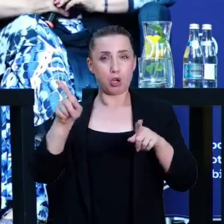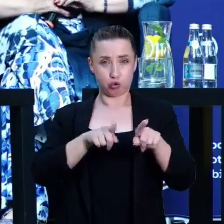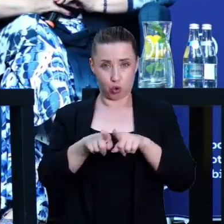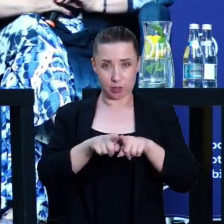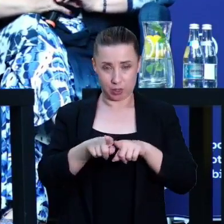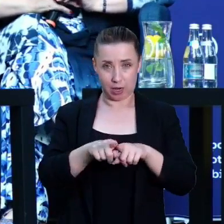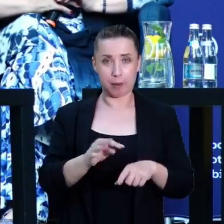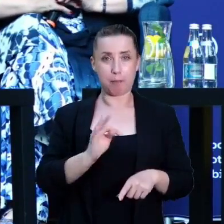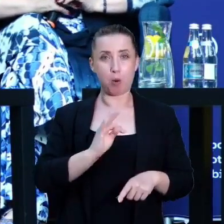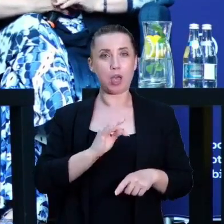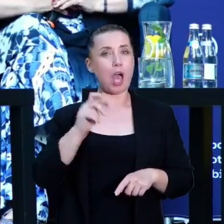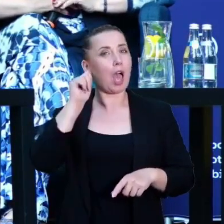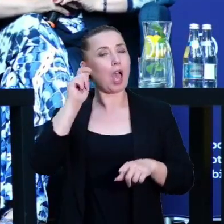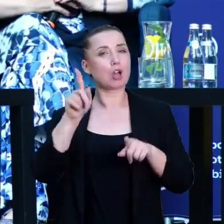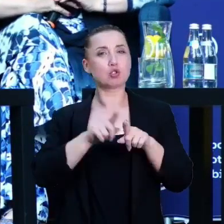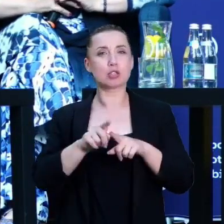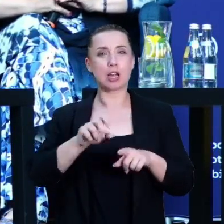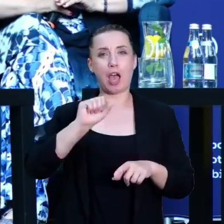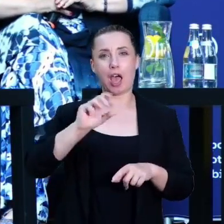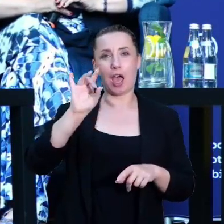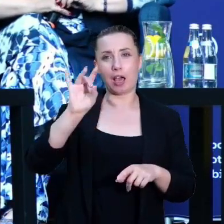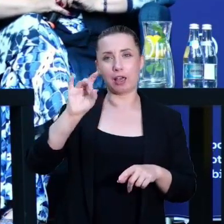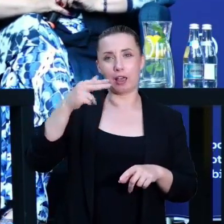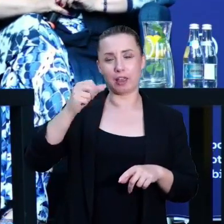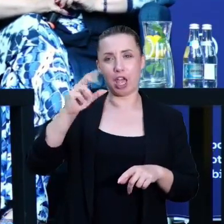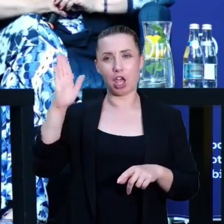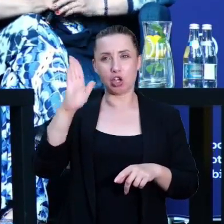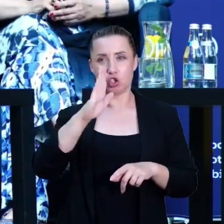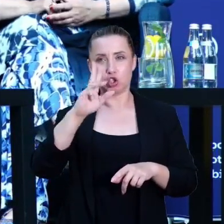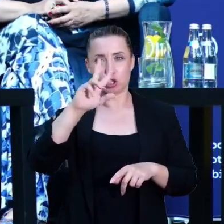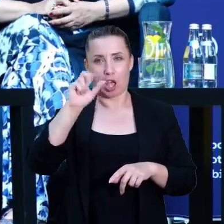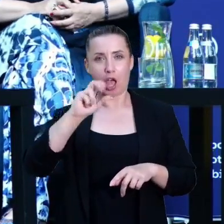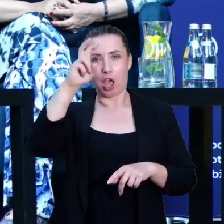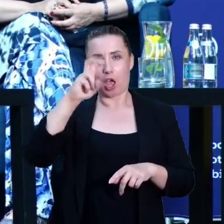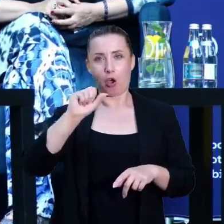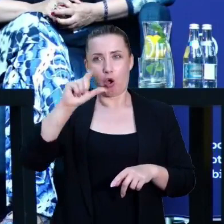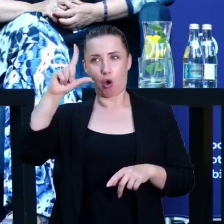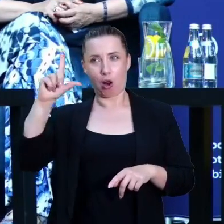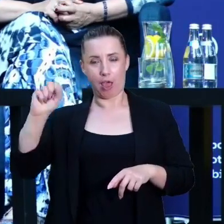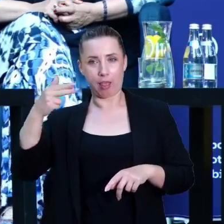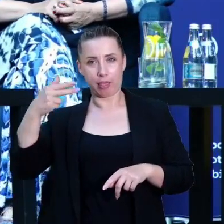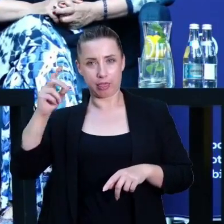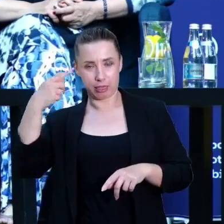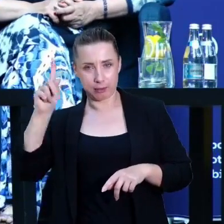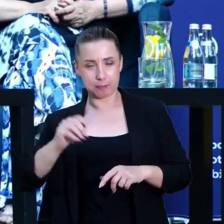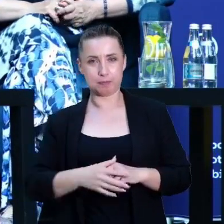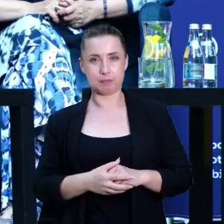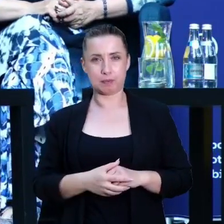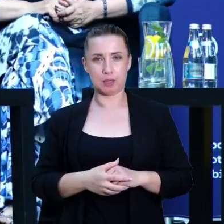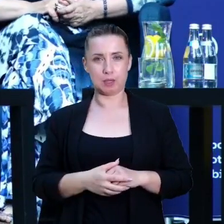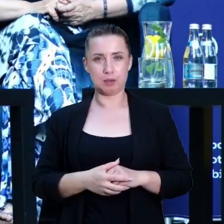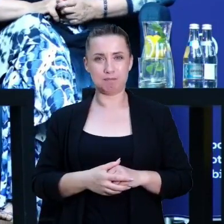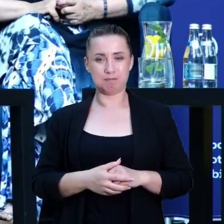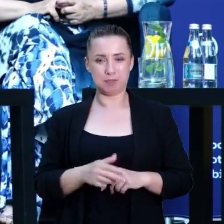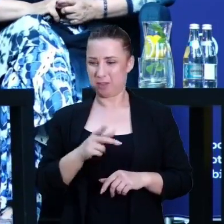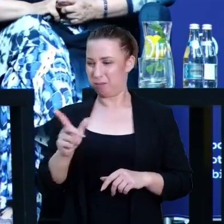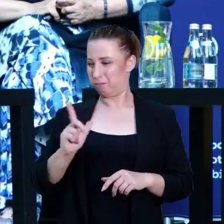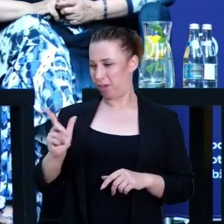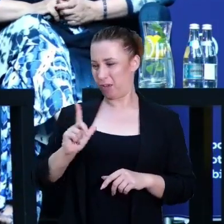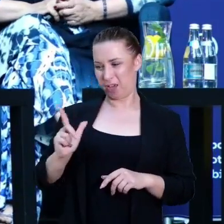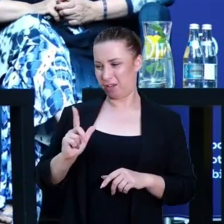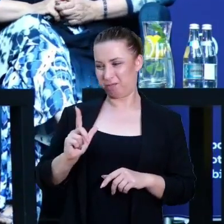moją siostrą jest Agnieszka Holland, też jakby nigdy nie było między nami takiej